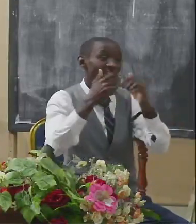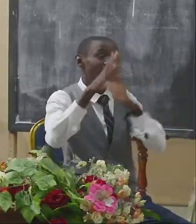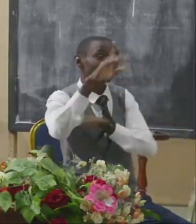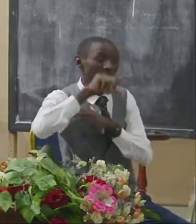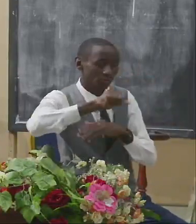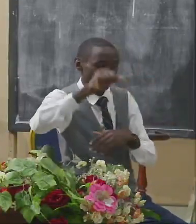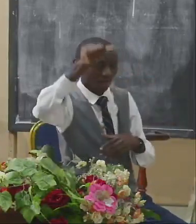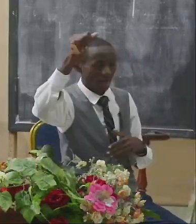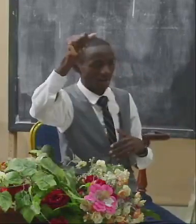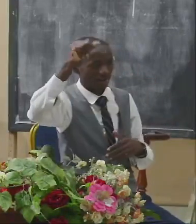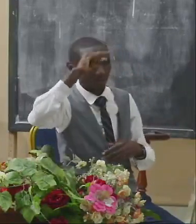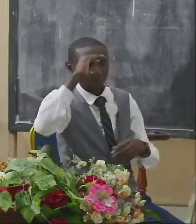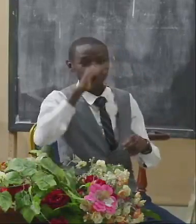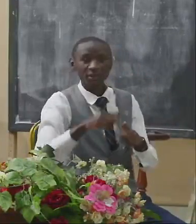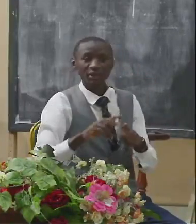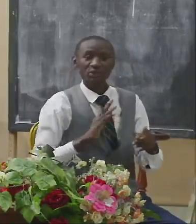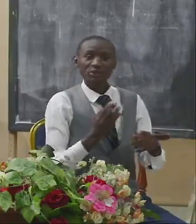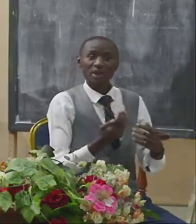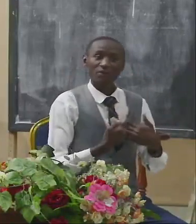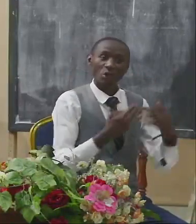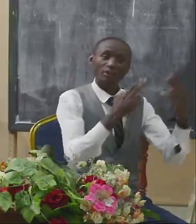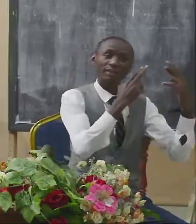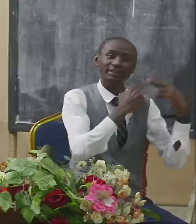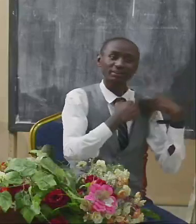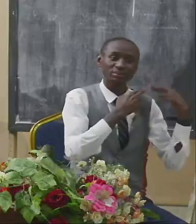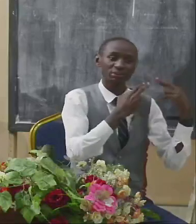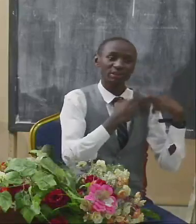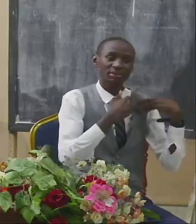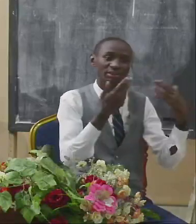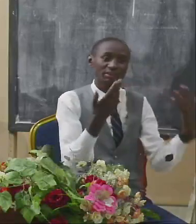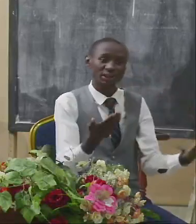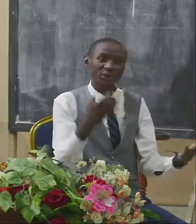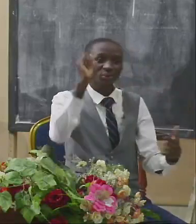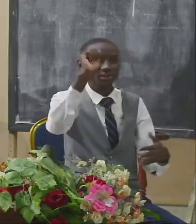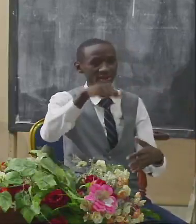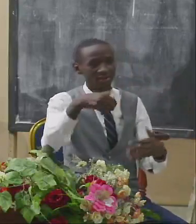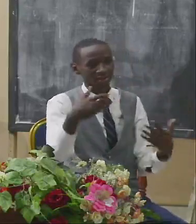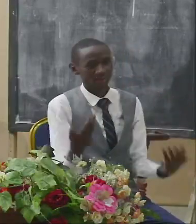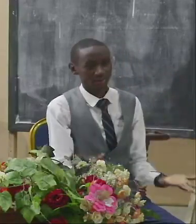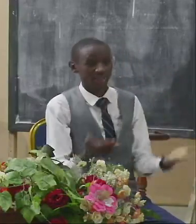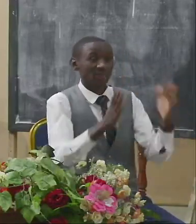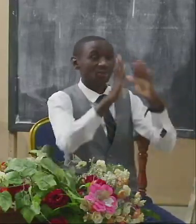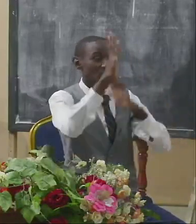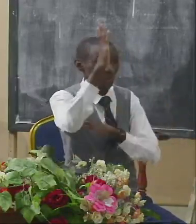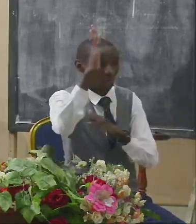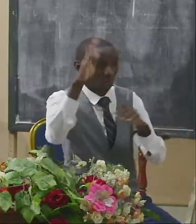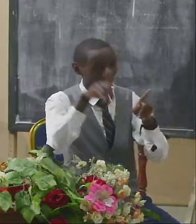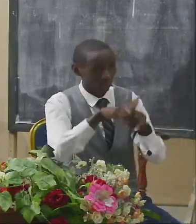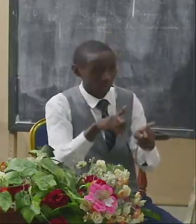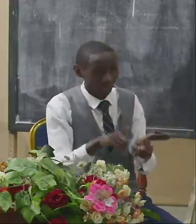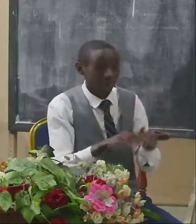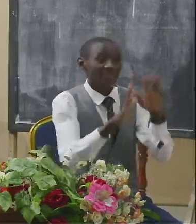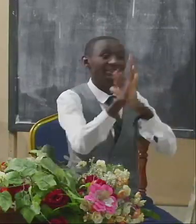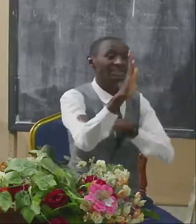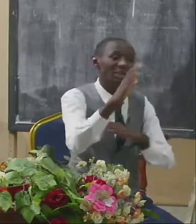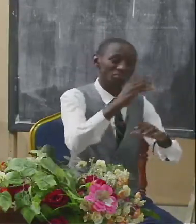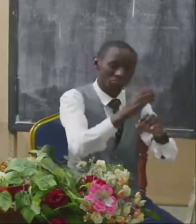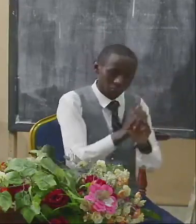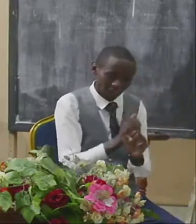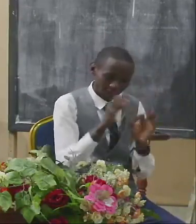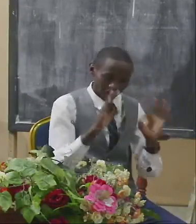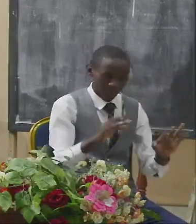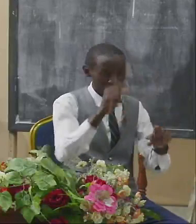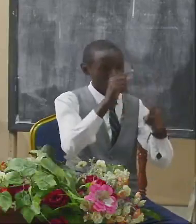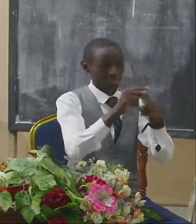na Mungu mwenyewe. Frère, nous avons des responsabilités. Mungu tuko na majukumu. Oui. Ndio. Dieu. Mungu. Il tient sa parole. Anashikilia